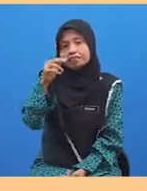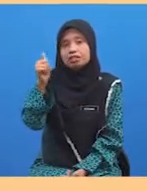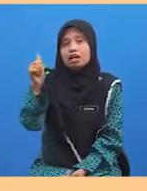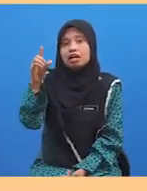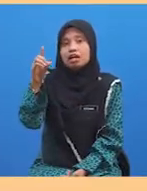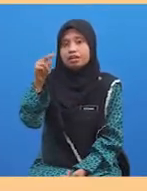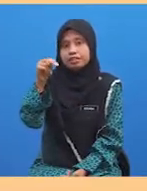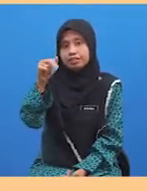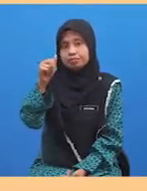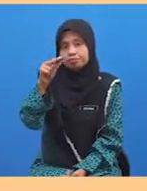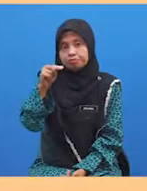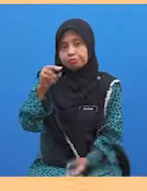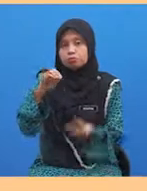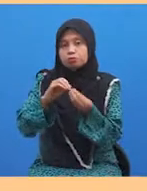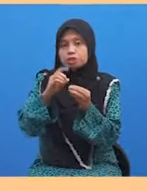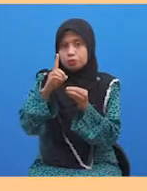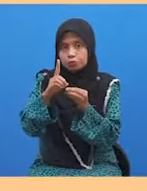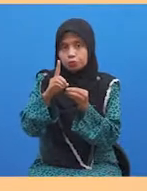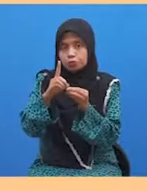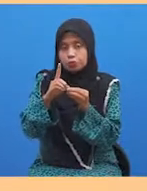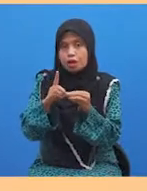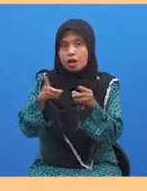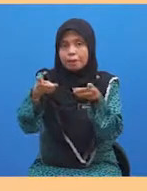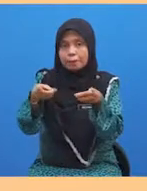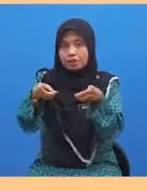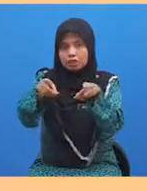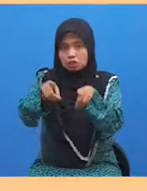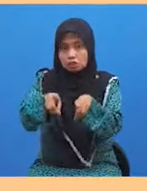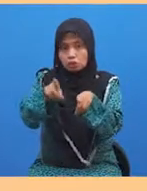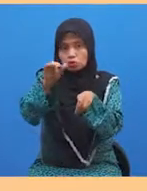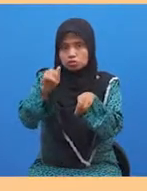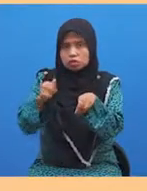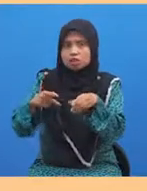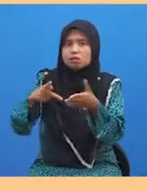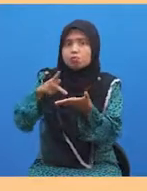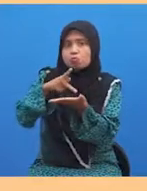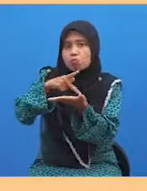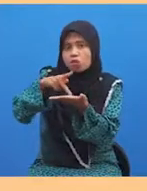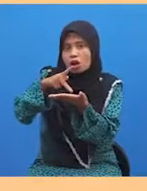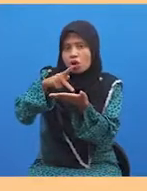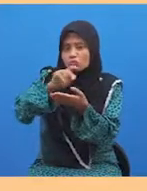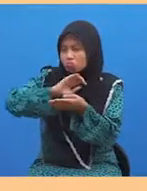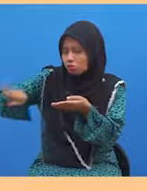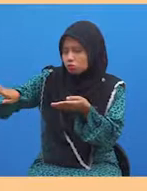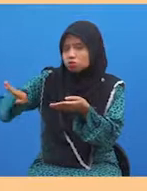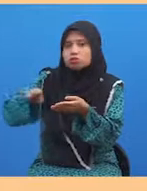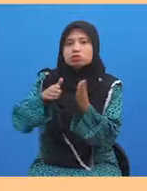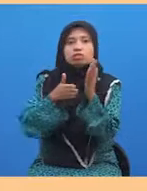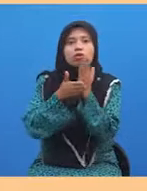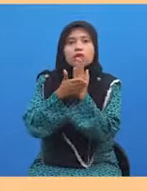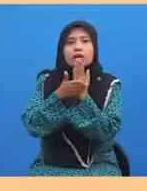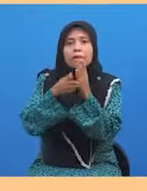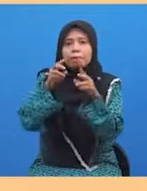pertama ialah peristiwa Pak Saidi dipulau oleh penduduk kampung Sungai